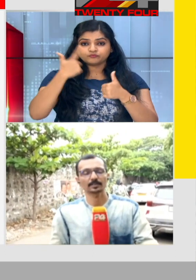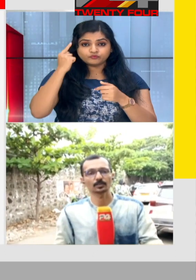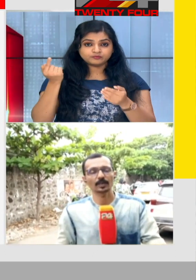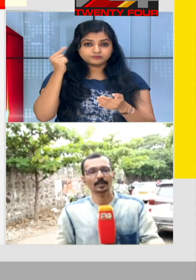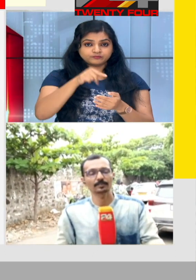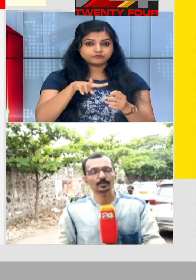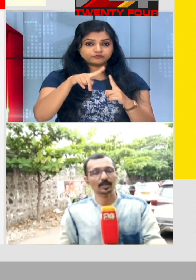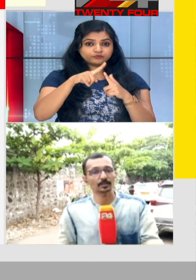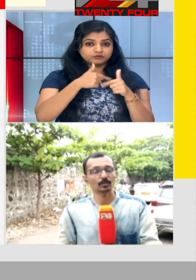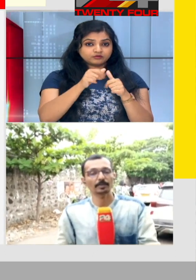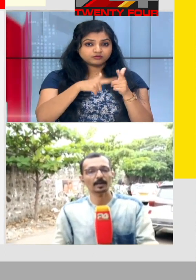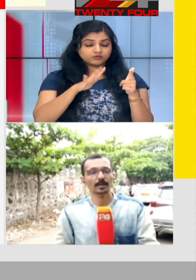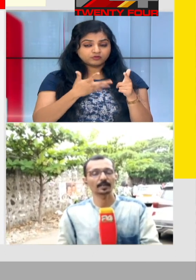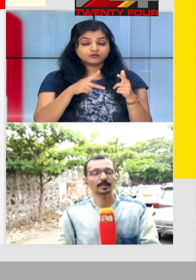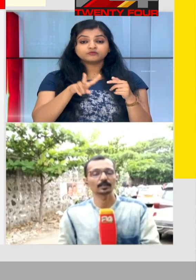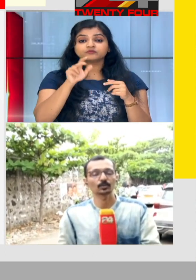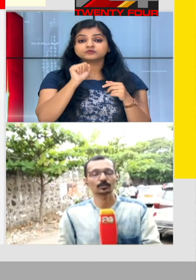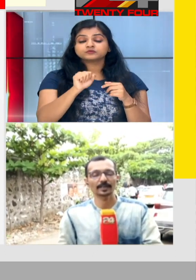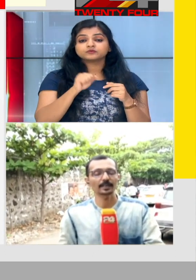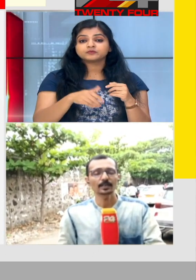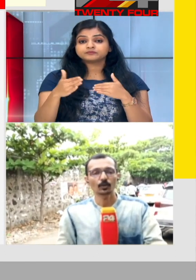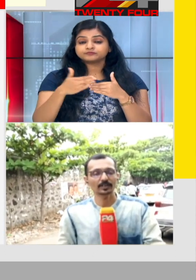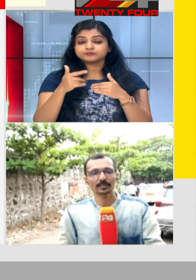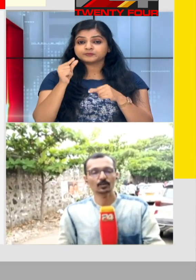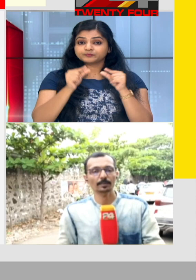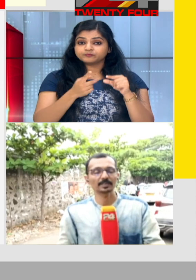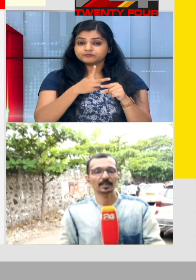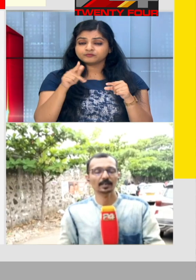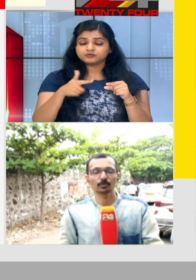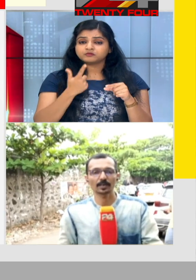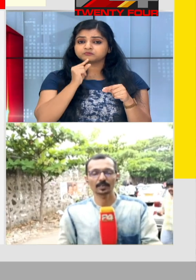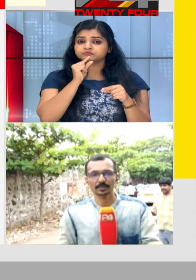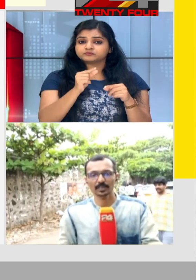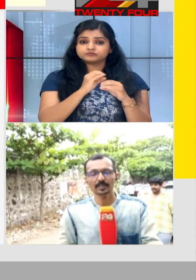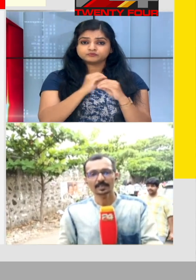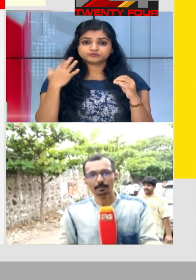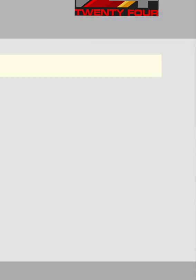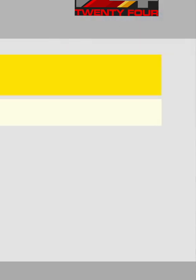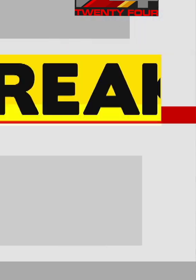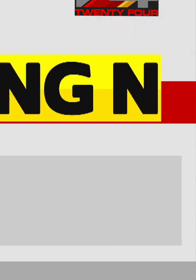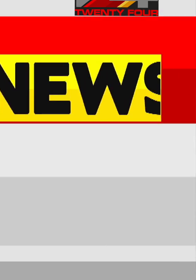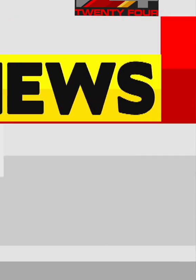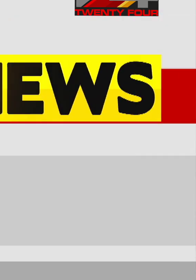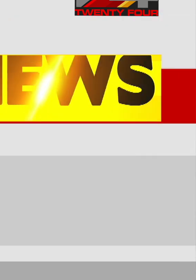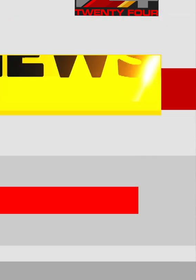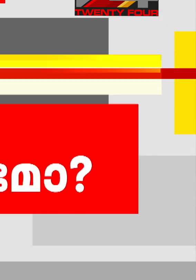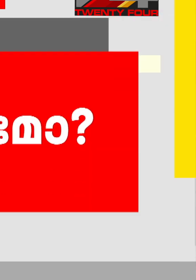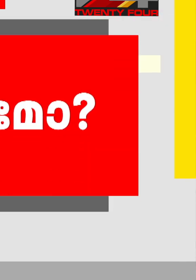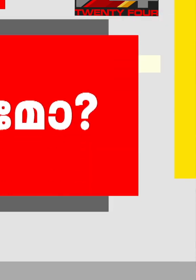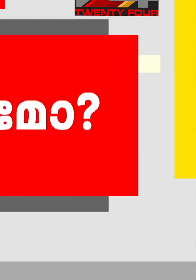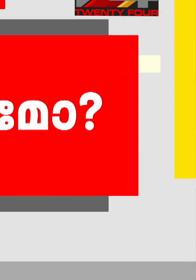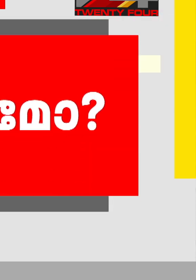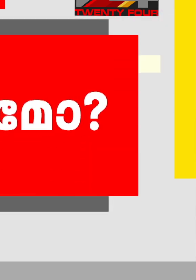ഭാഗത്തു നിന്നോ അല്ലെങ്കിൽ വിജയുടെ അടുത്തുള്ള ആളുകളിൽ നിന്നോ തന്നെ ഒരു തരത്തിലുള്ള പ്രതികരണങ്ങളും ഉണ്ടാകുന്നില്ല. പക്ഷേ നമ്മൾ സംസാരിച്ച ആരാധകരൊക്കെ ഒരേ